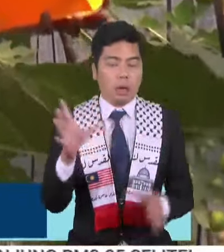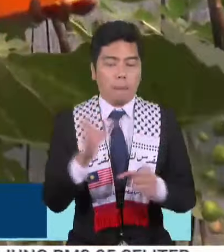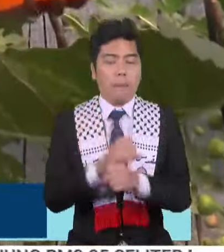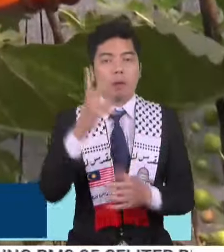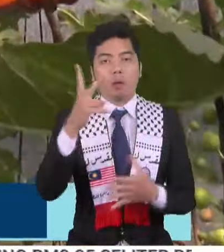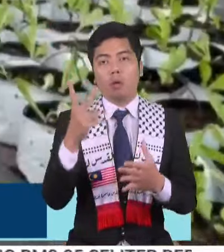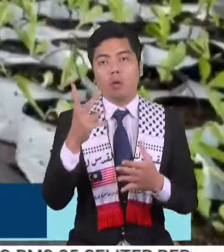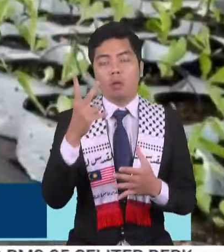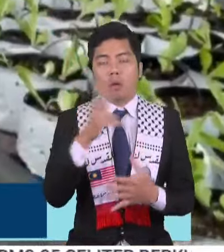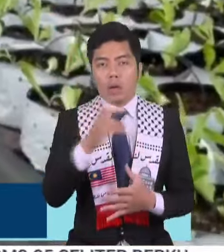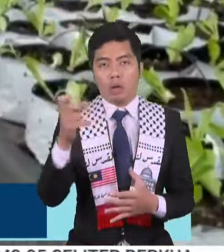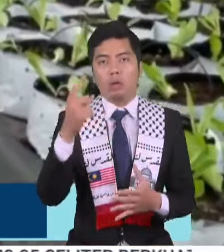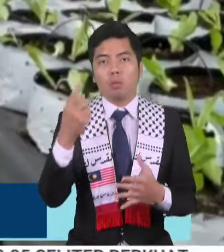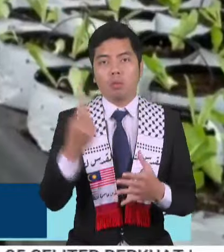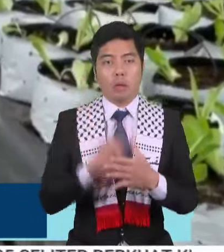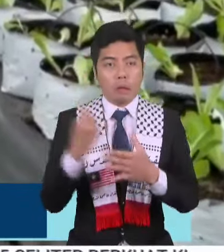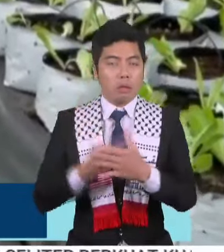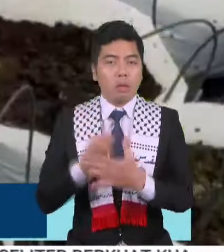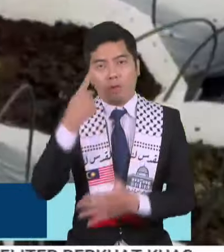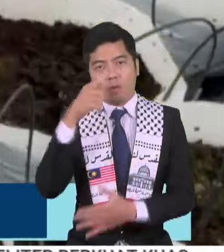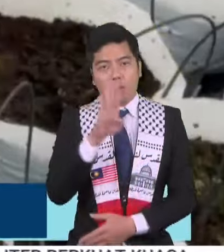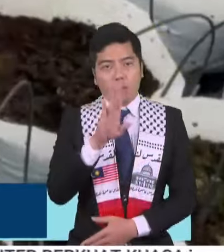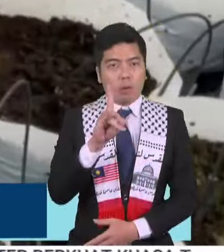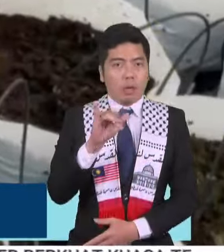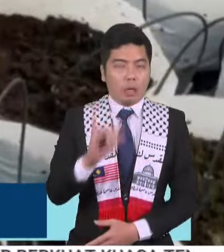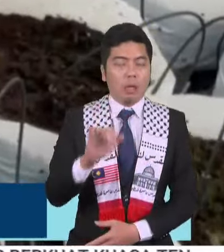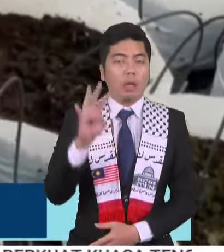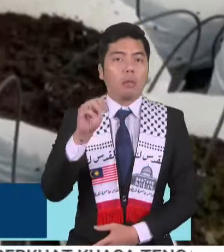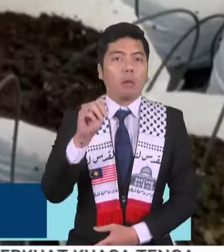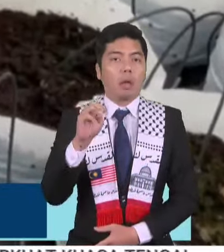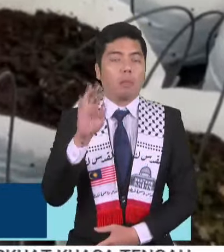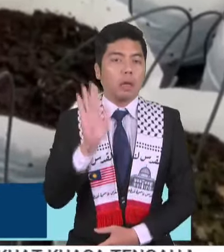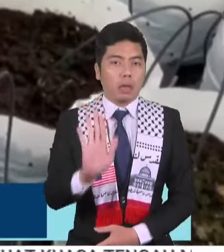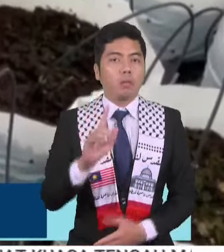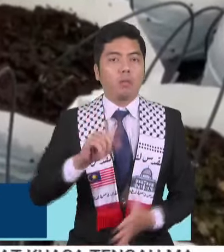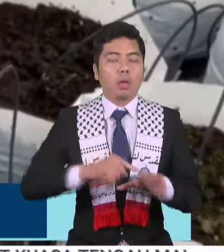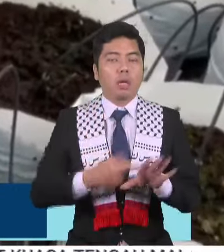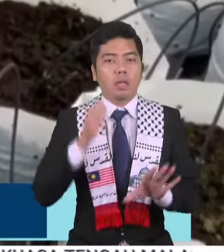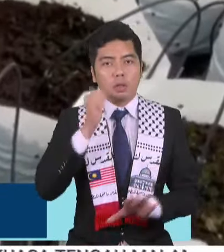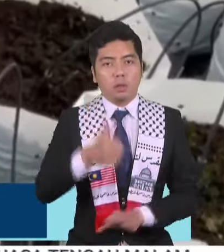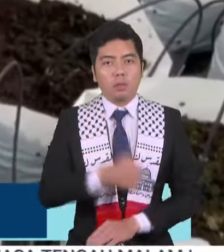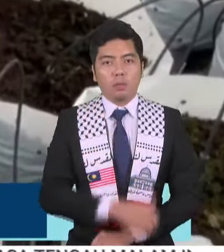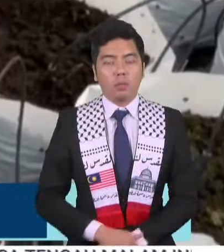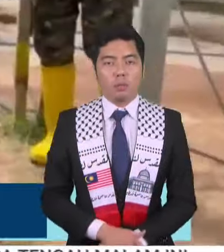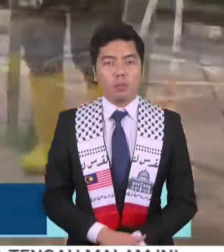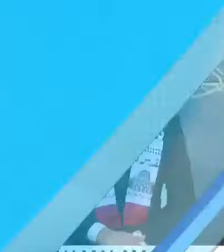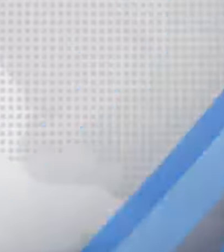menerima RM200 bantuan tunai bulanan Budi Madani yang pertama bermula esok.